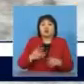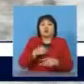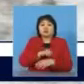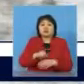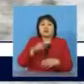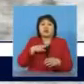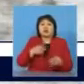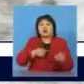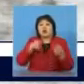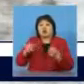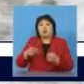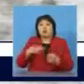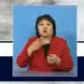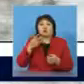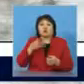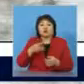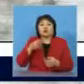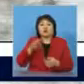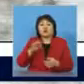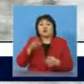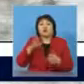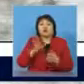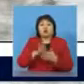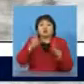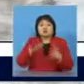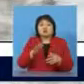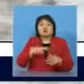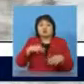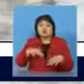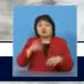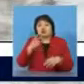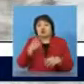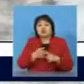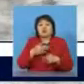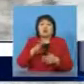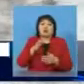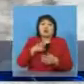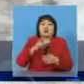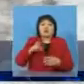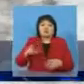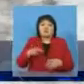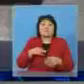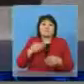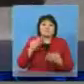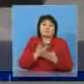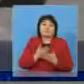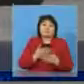сыртқы полигонға 3000 куб қар шығарылды. 200 техника, 300 адам қар тазалау жұмыстарына